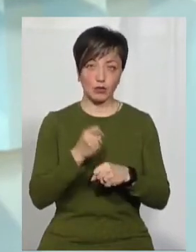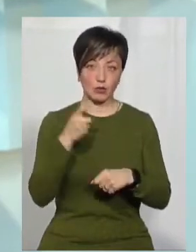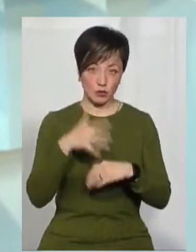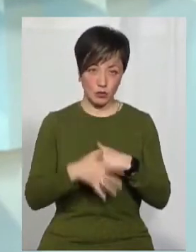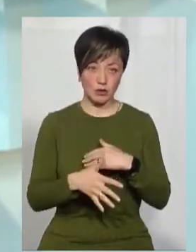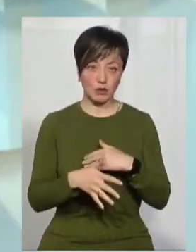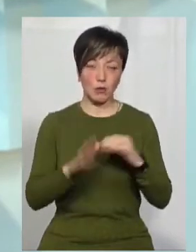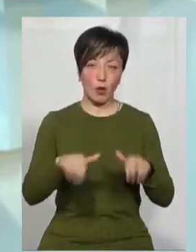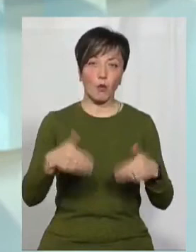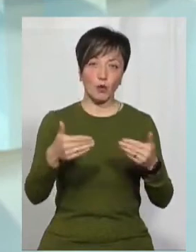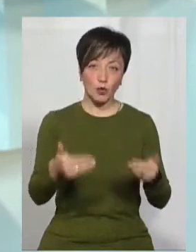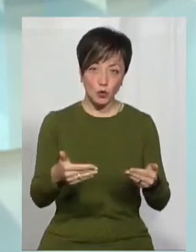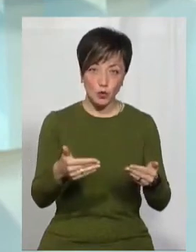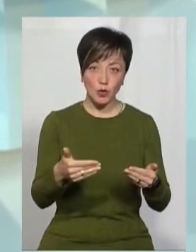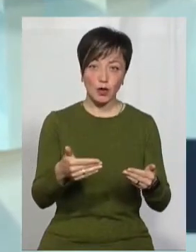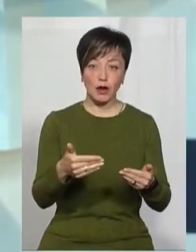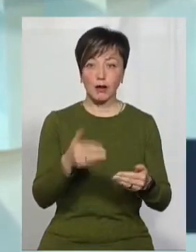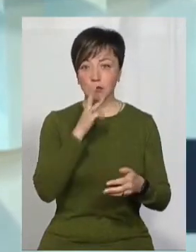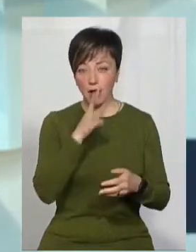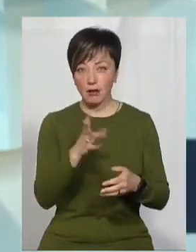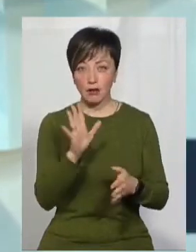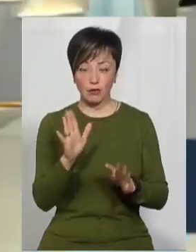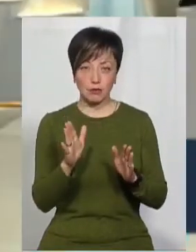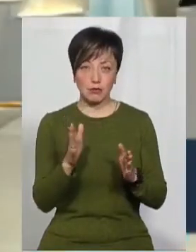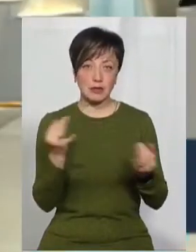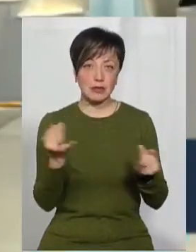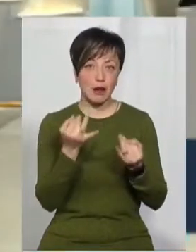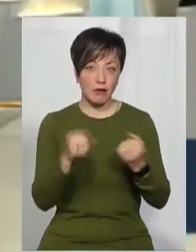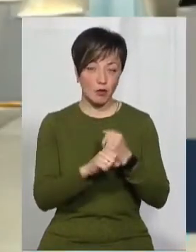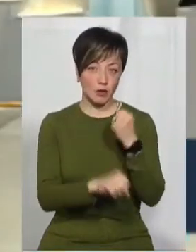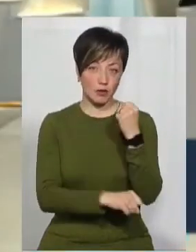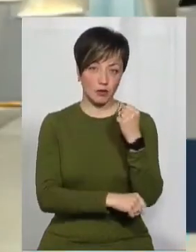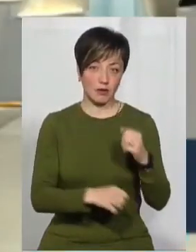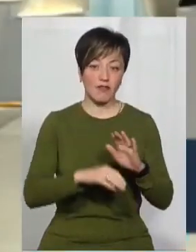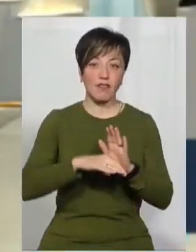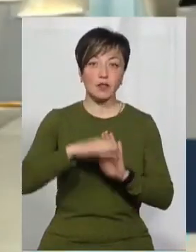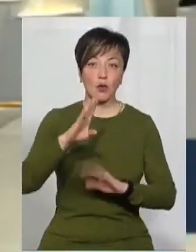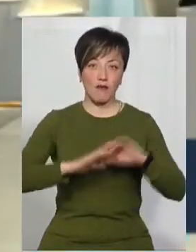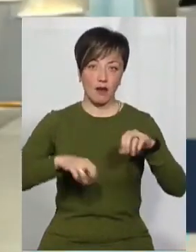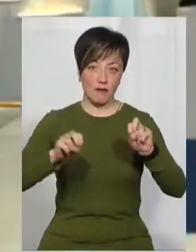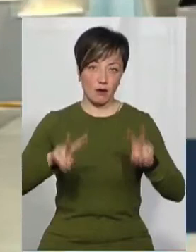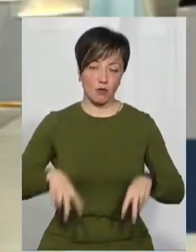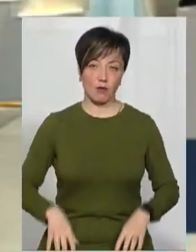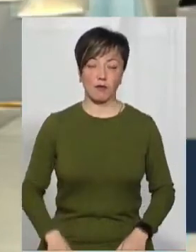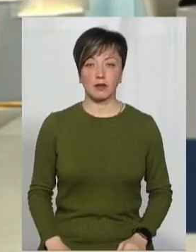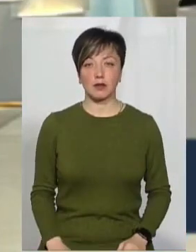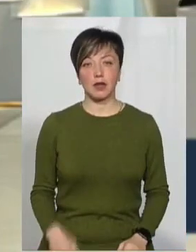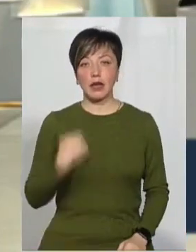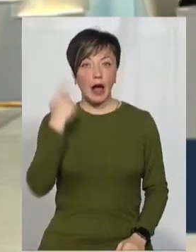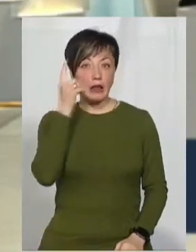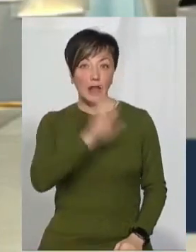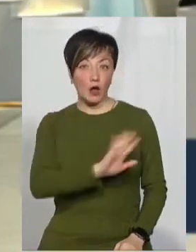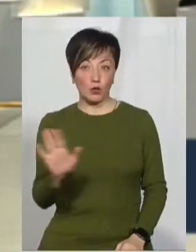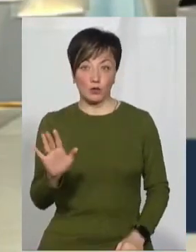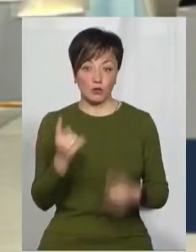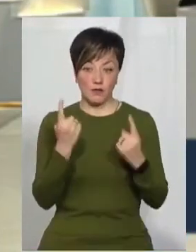зрозуміло, якби пропонує ту ціну за ту роботу, яка буде конкурентна, яка зацікавить працівників, висококваліфікованих працівників працювати. Тому я не думаю, що